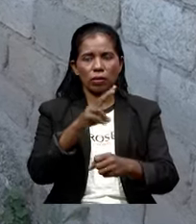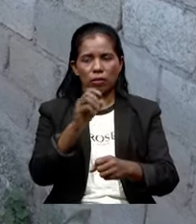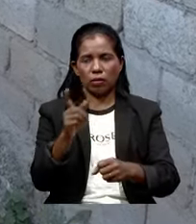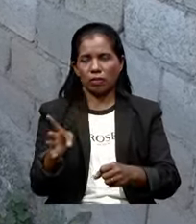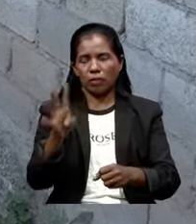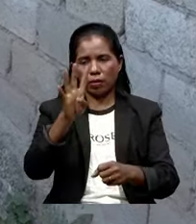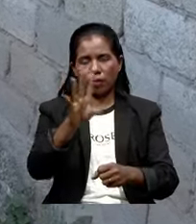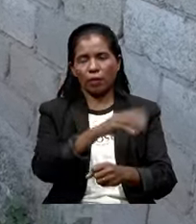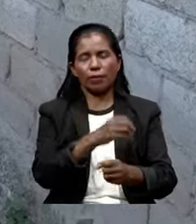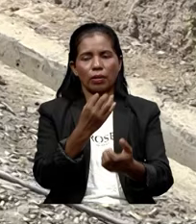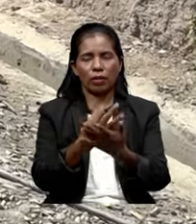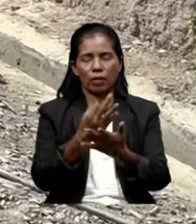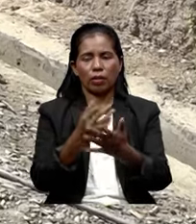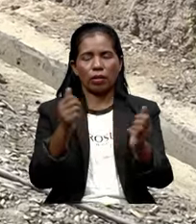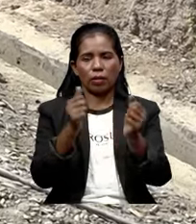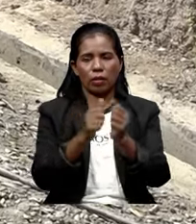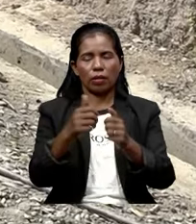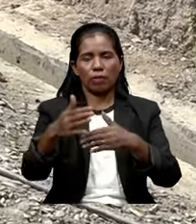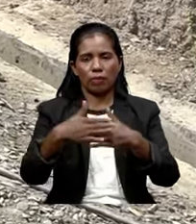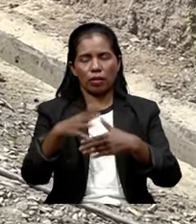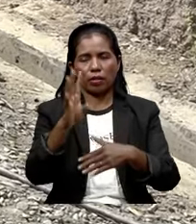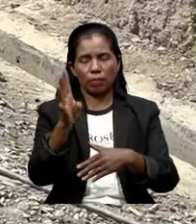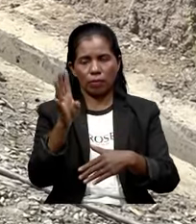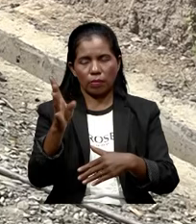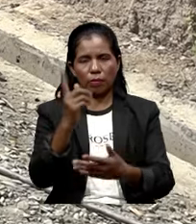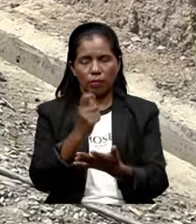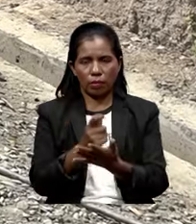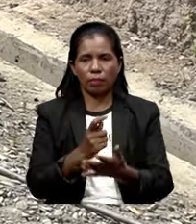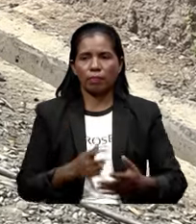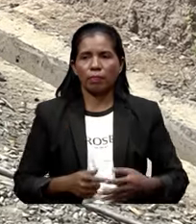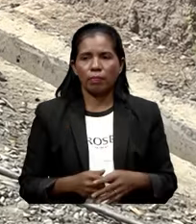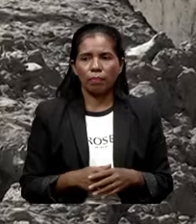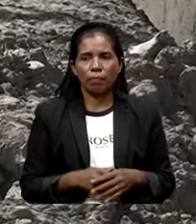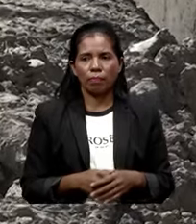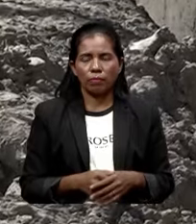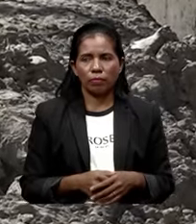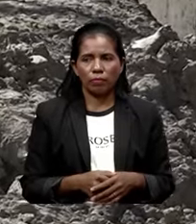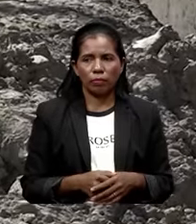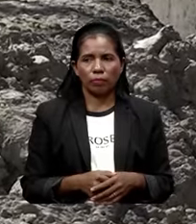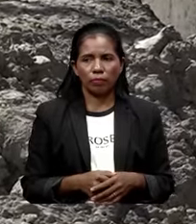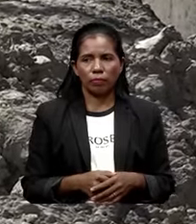Resinhat, o montante orçamento basic rihun hat nulo. Santina Simões, Lamberto da Silva, GMN.